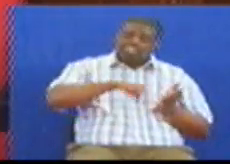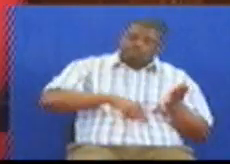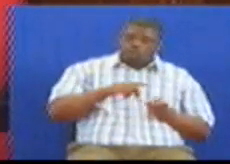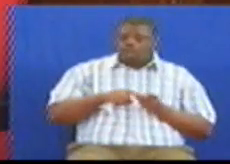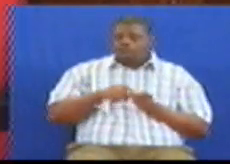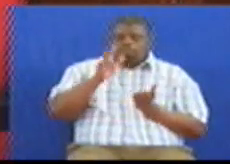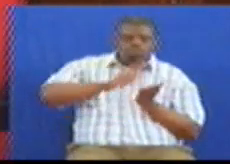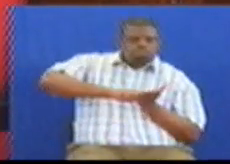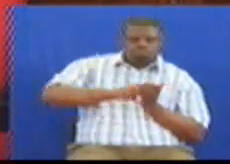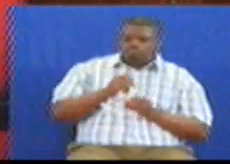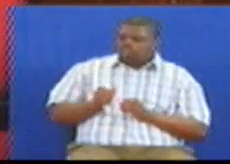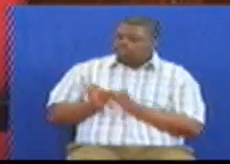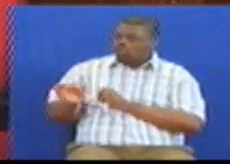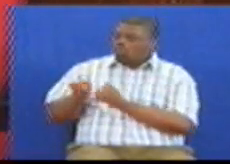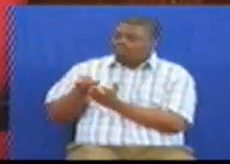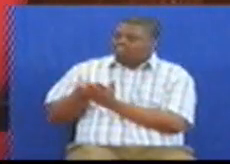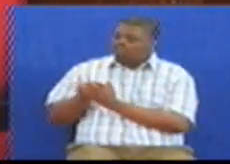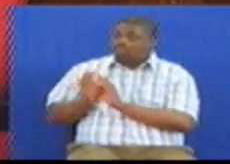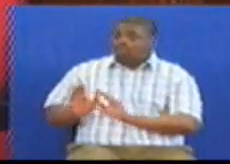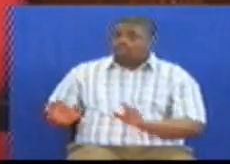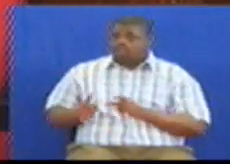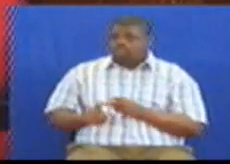kutengewa fedha. Jumla ya makaravati